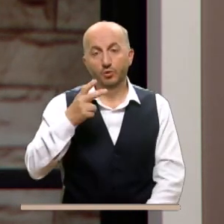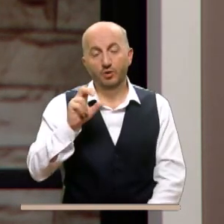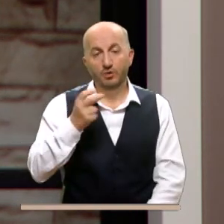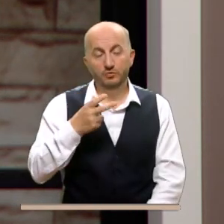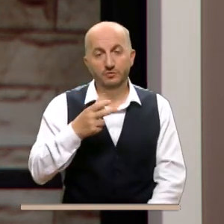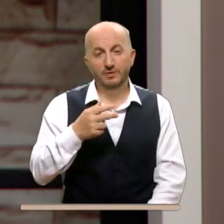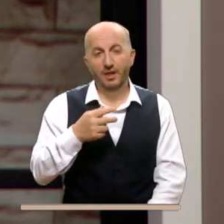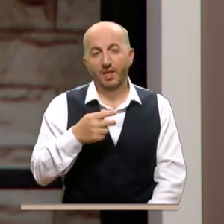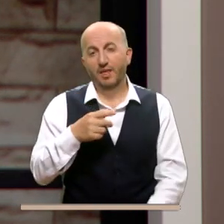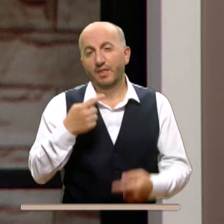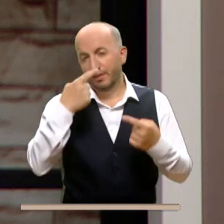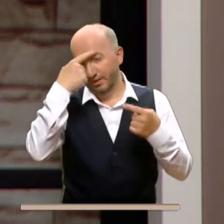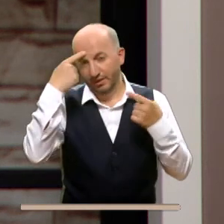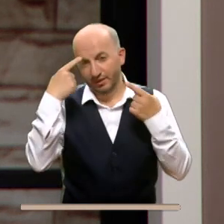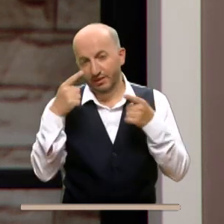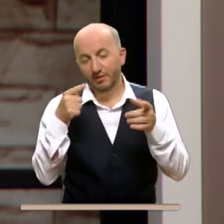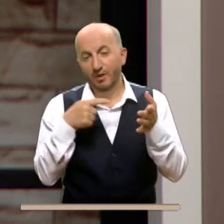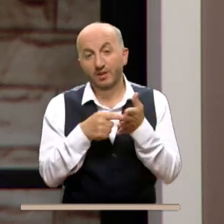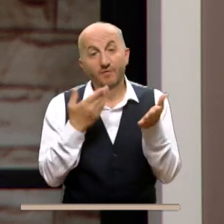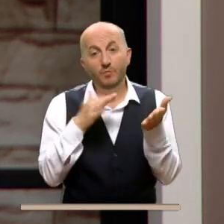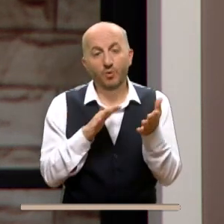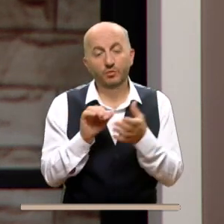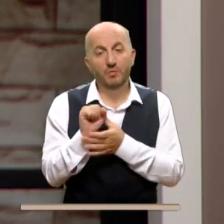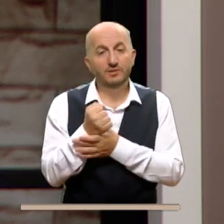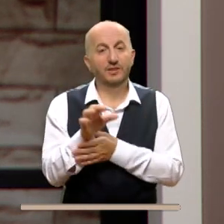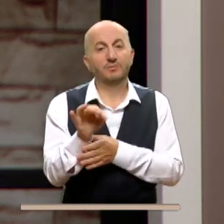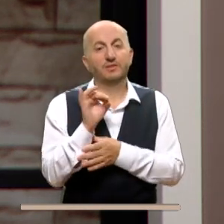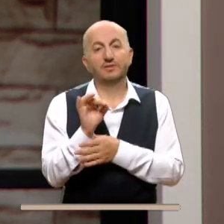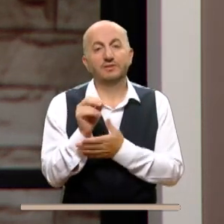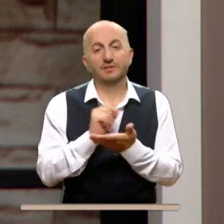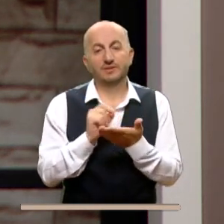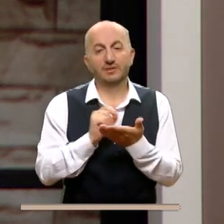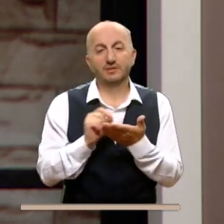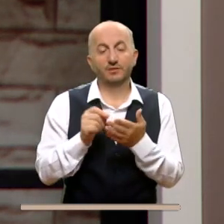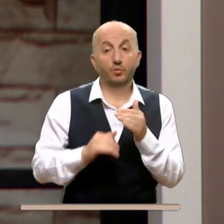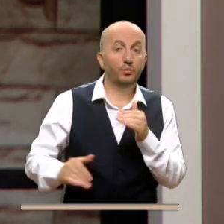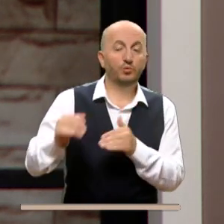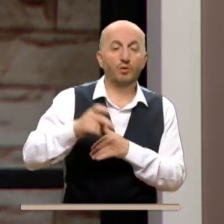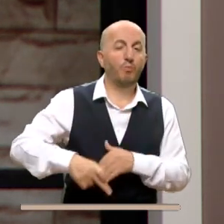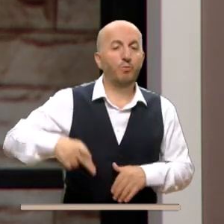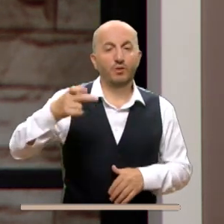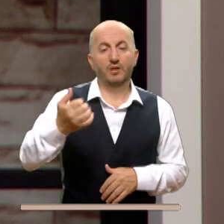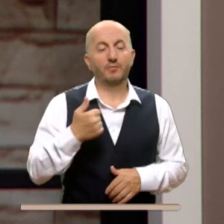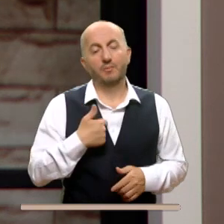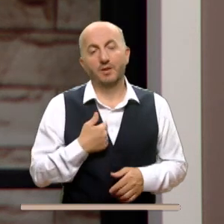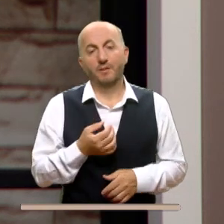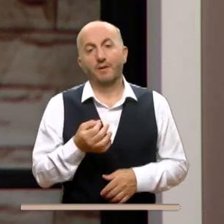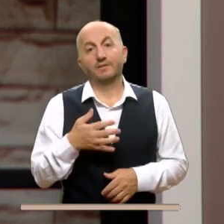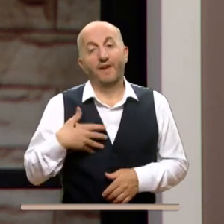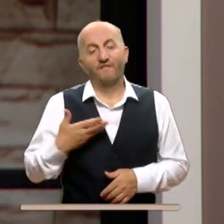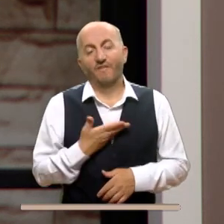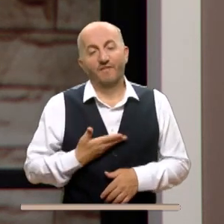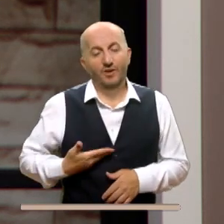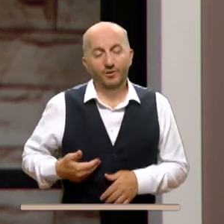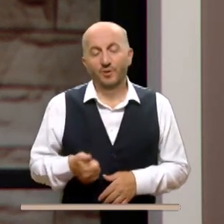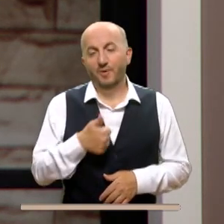şöyle çok net bir hedefim yok. Mesleğimi seçmemiştim ama yine çalışıyordum yani. Ne bileyim yazılılardan yüksek almak benim hoşuma gidiyordu.